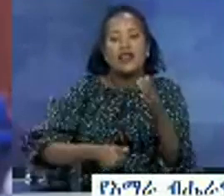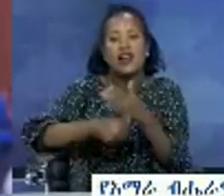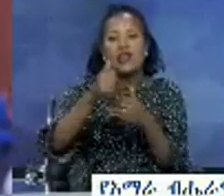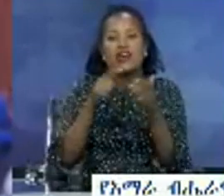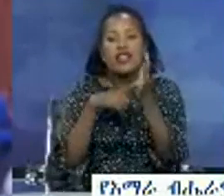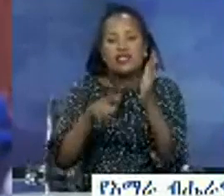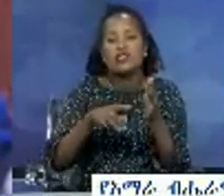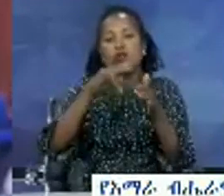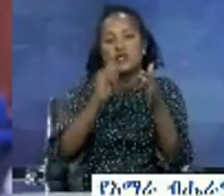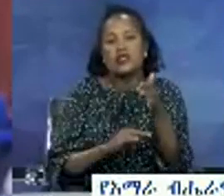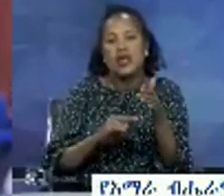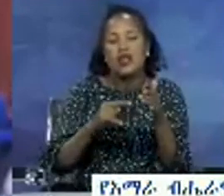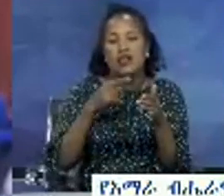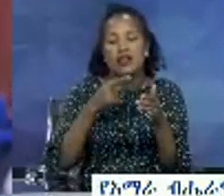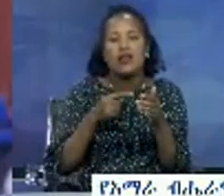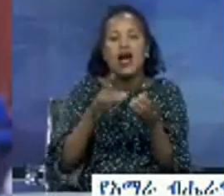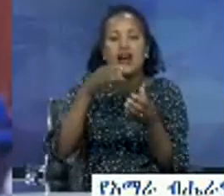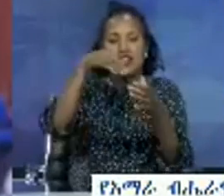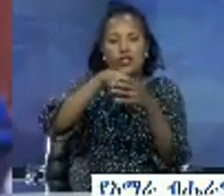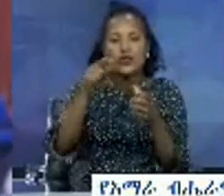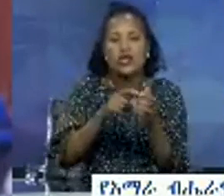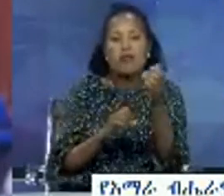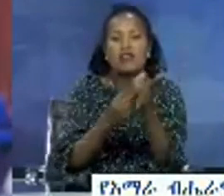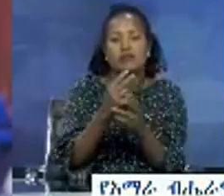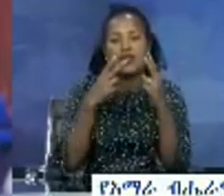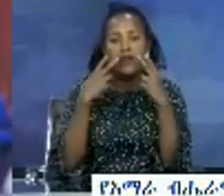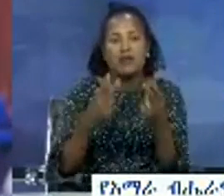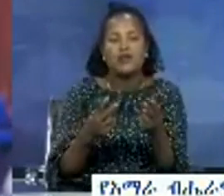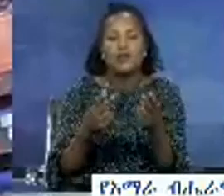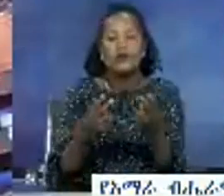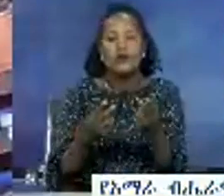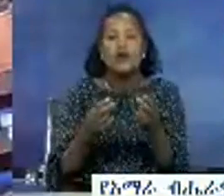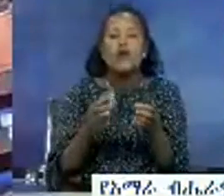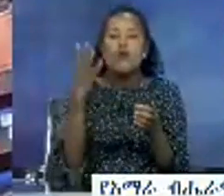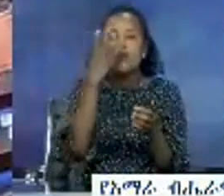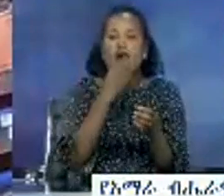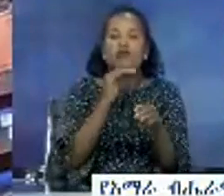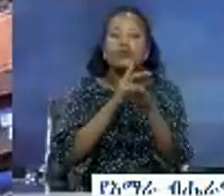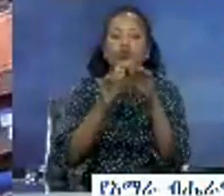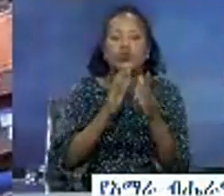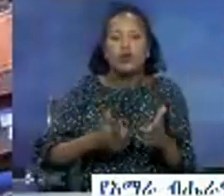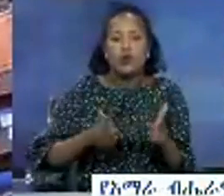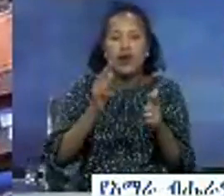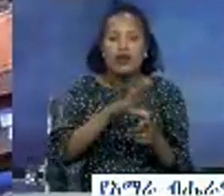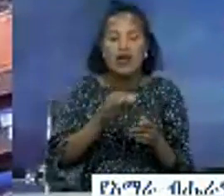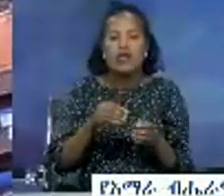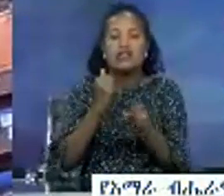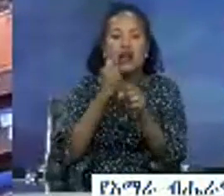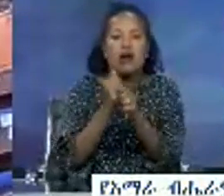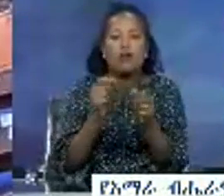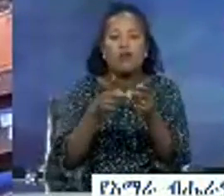ተጋላጭነታቸው ዝቅተኛ የሆነ አካታች የሆነ ልማት የሚታይባቸው ውብና ምቹ የመኖሪያና የስራ